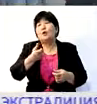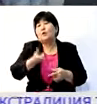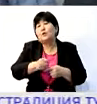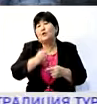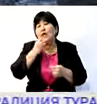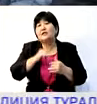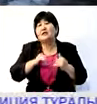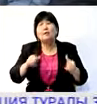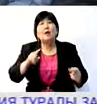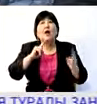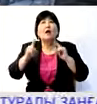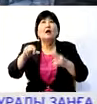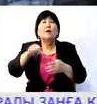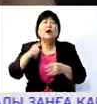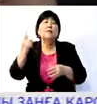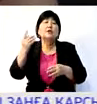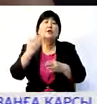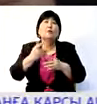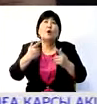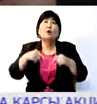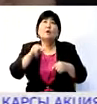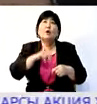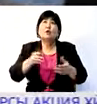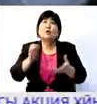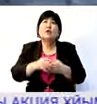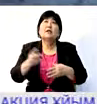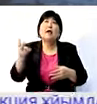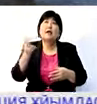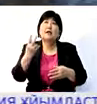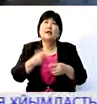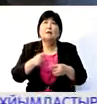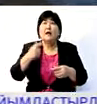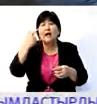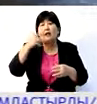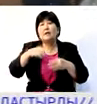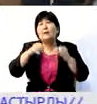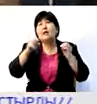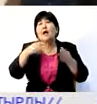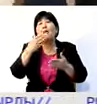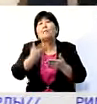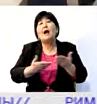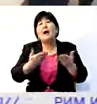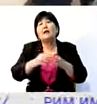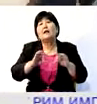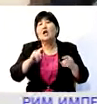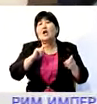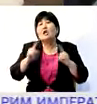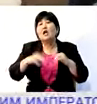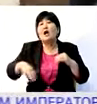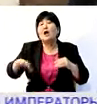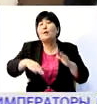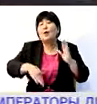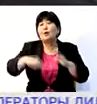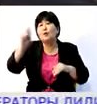жатыр. Конференцияға қатысушылар бірінші бөлімде үйірме жұмыстарын таныстырса, екінші бөлімде ғылыми тәжірибелік мақалаларын баяндады. Жиынға аймақтағы жоғары